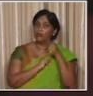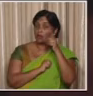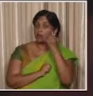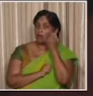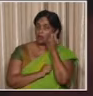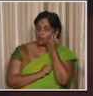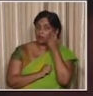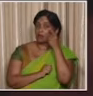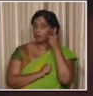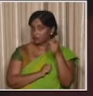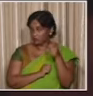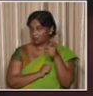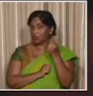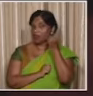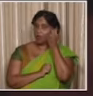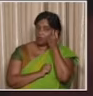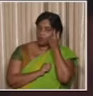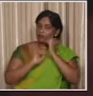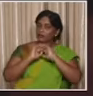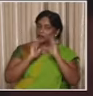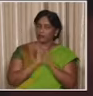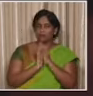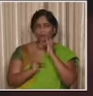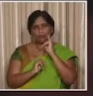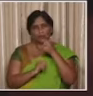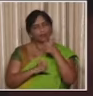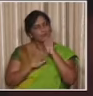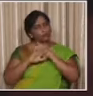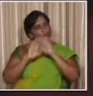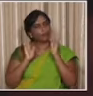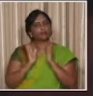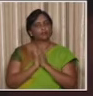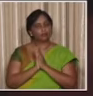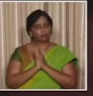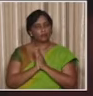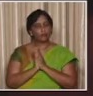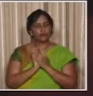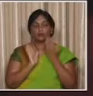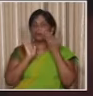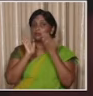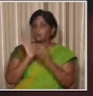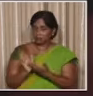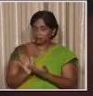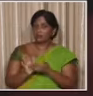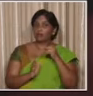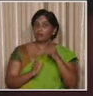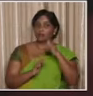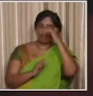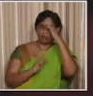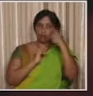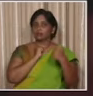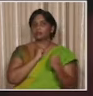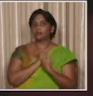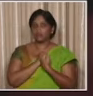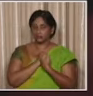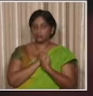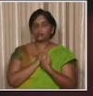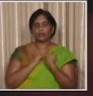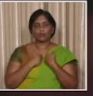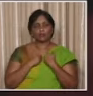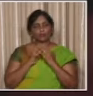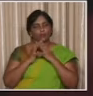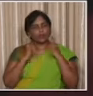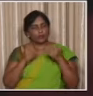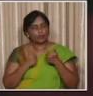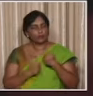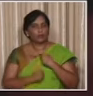අදහස්, ඔබේ යෝජනා, චෝදනා ඉදිරිපත් කරමින් ඒට නායකත්වය දෙන්න කියලා අපි බොහොම